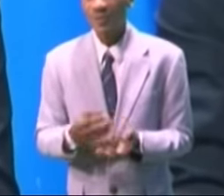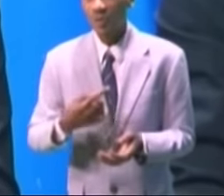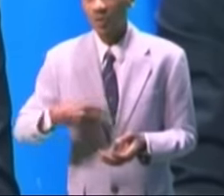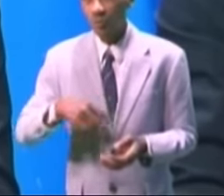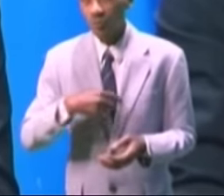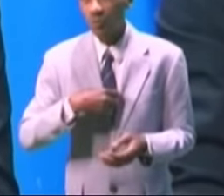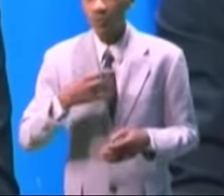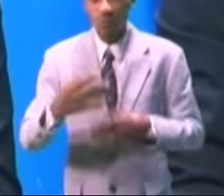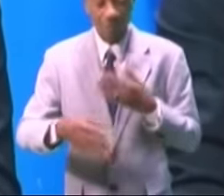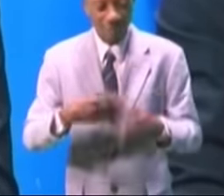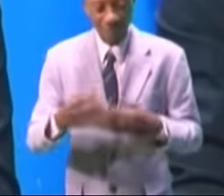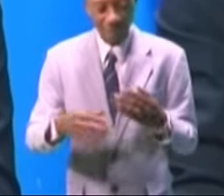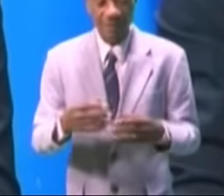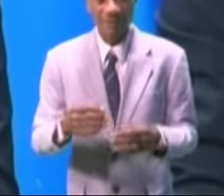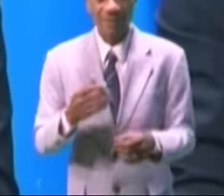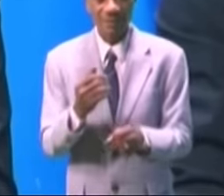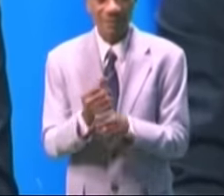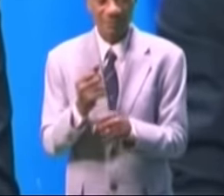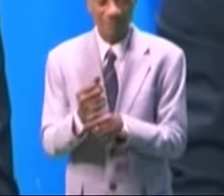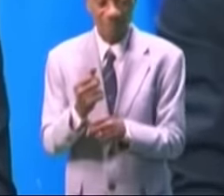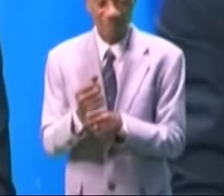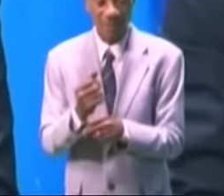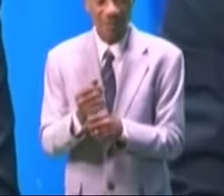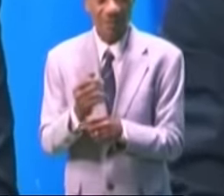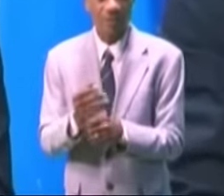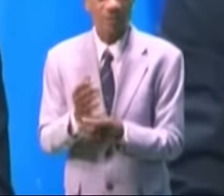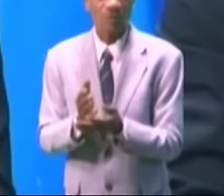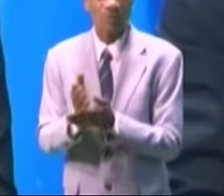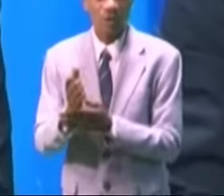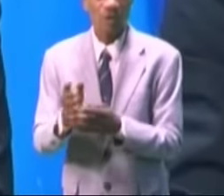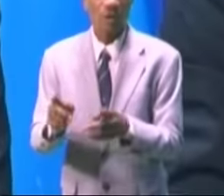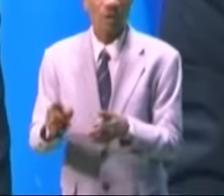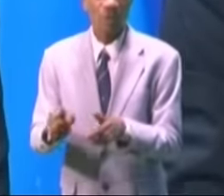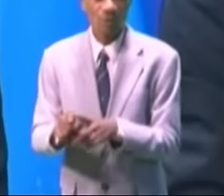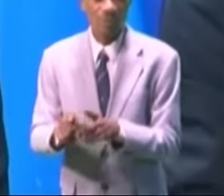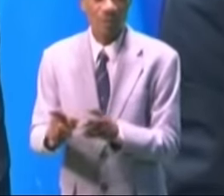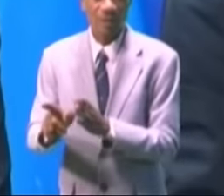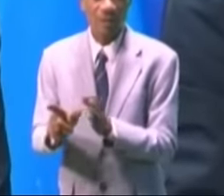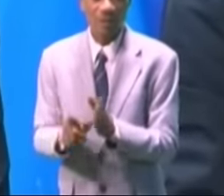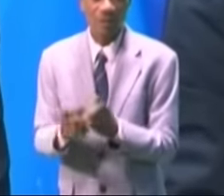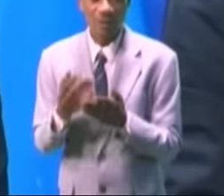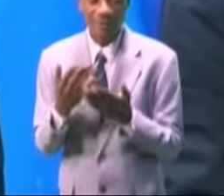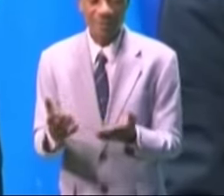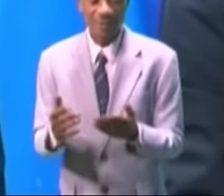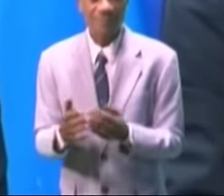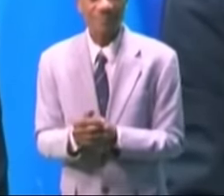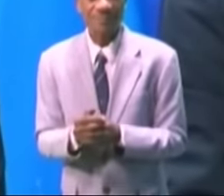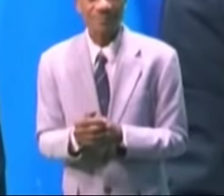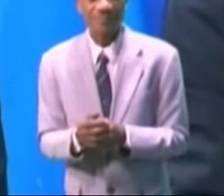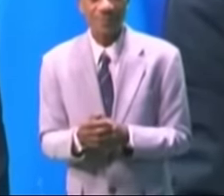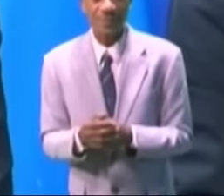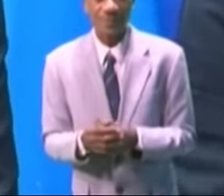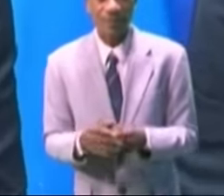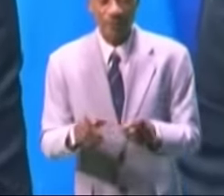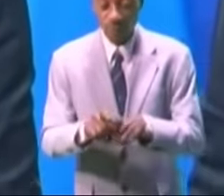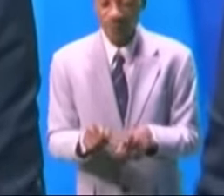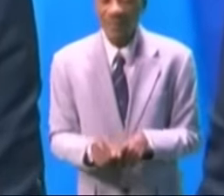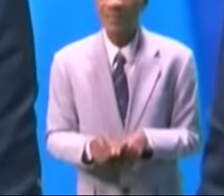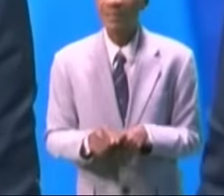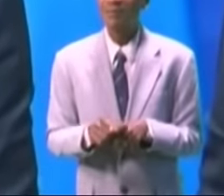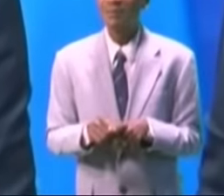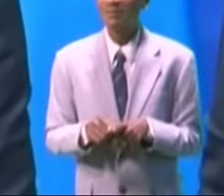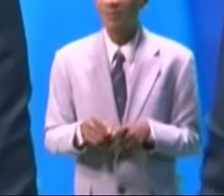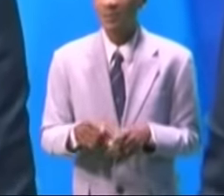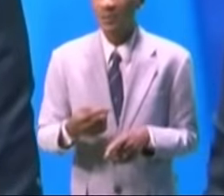action, nous allons pouvoir montrer à la fois aux utilisateurs, aux acheteurs de téléphones qui se vendent aux